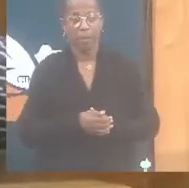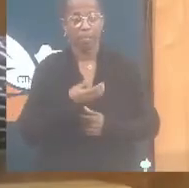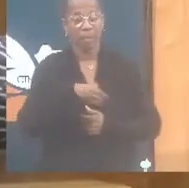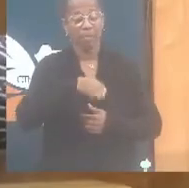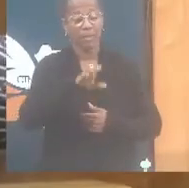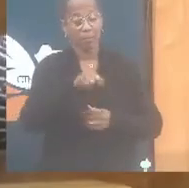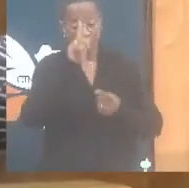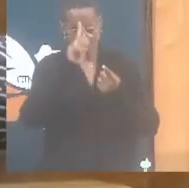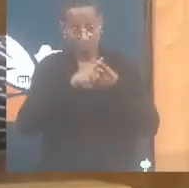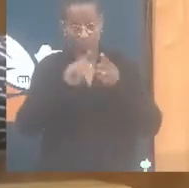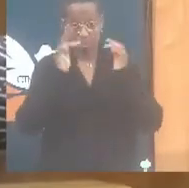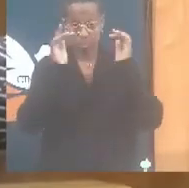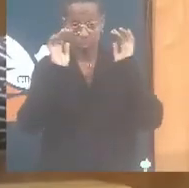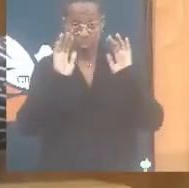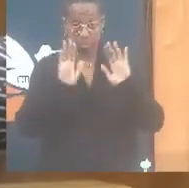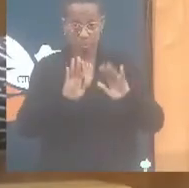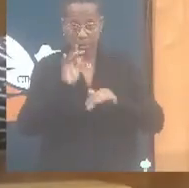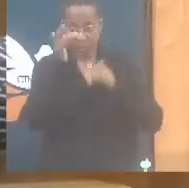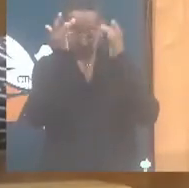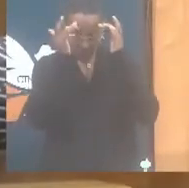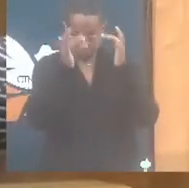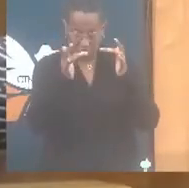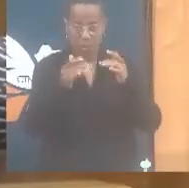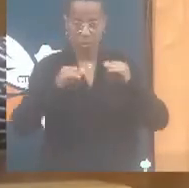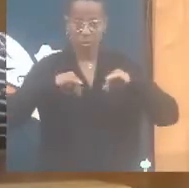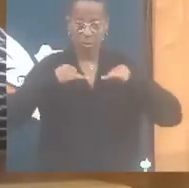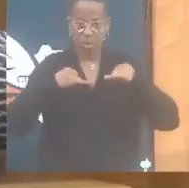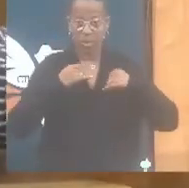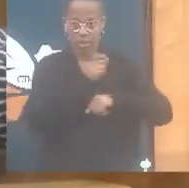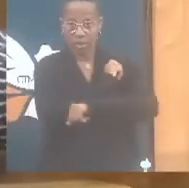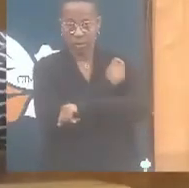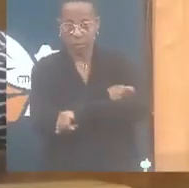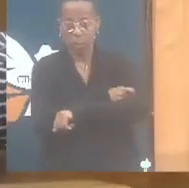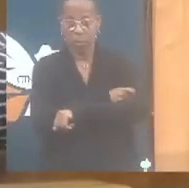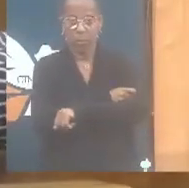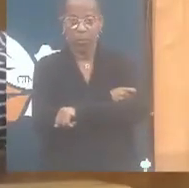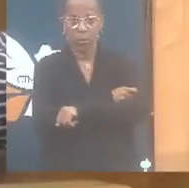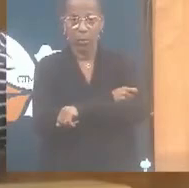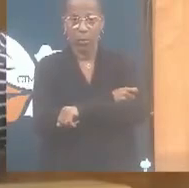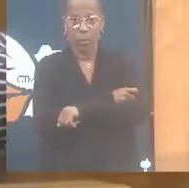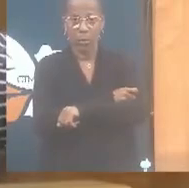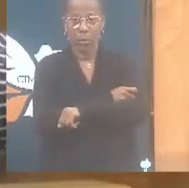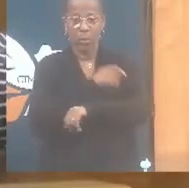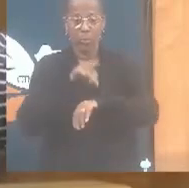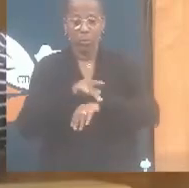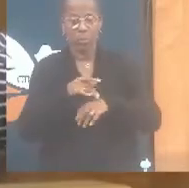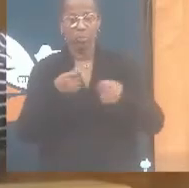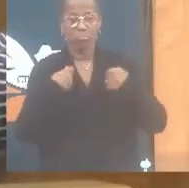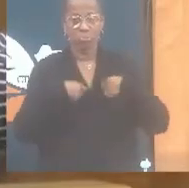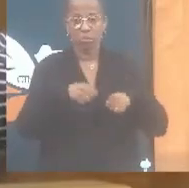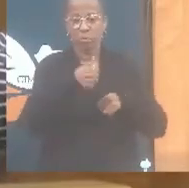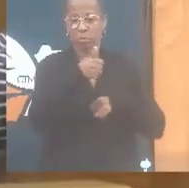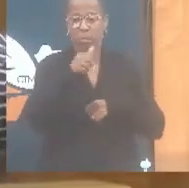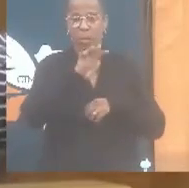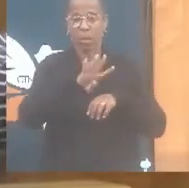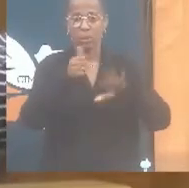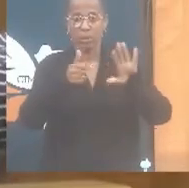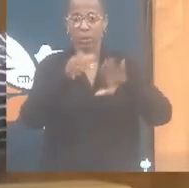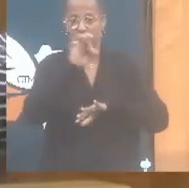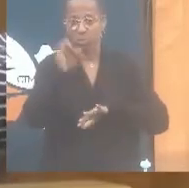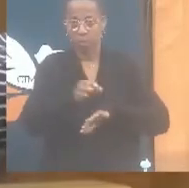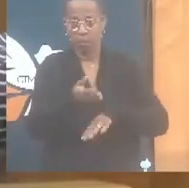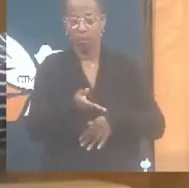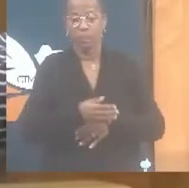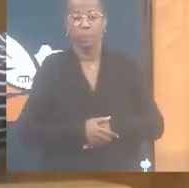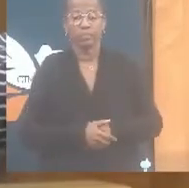la culture, jeunesse, sport, le taux d'exécution est de 46% en investissement.